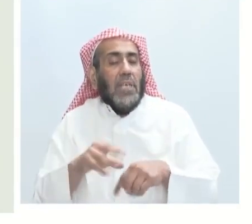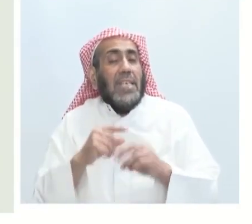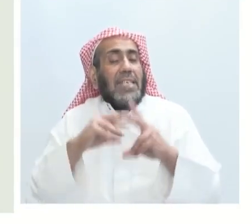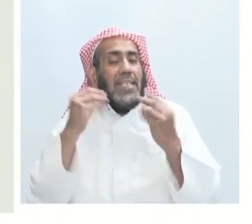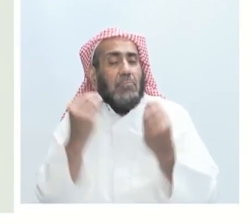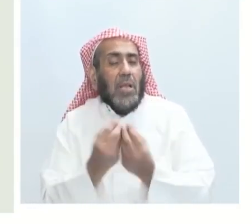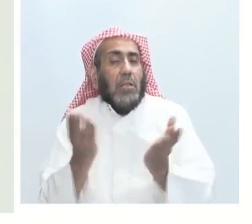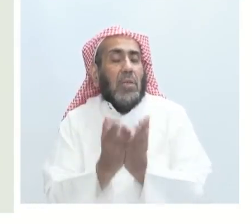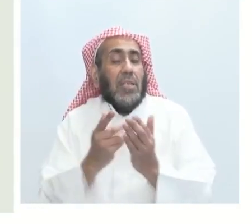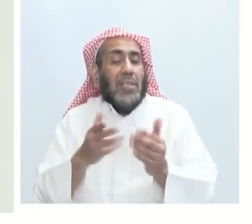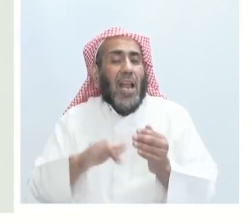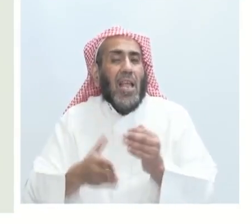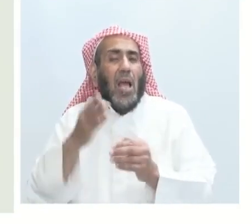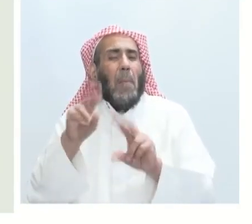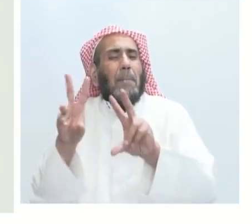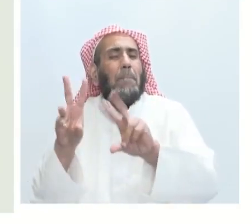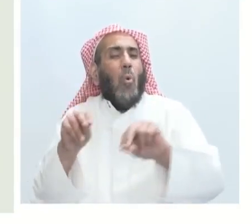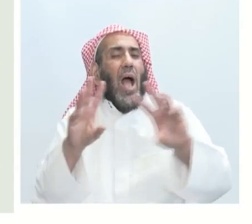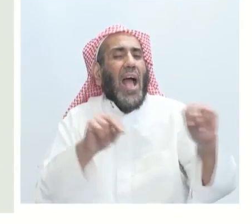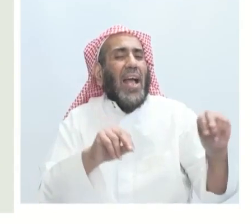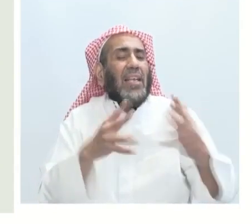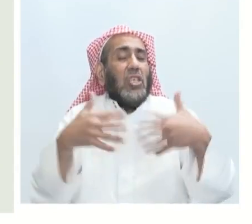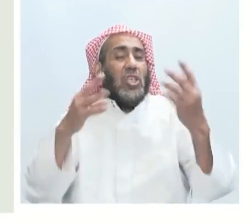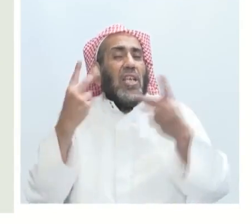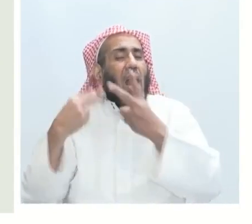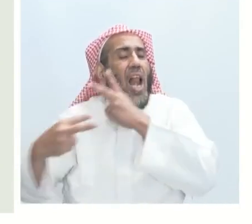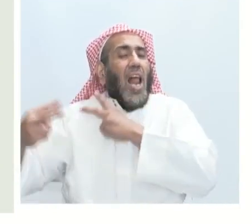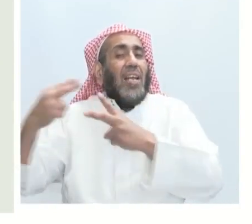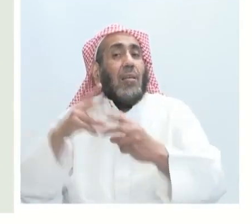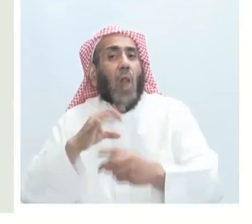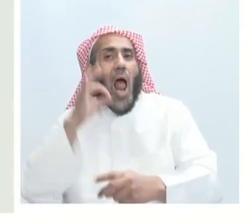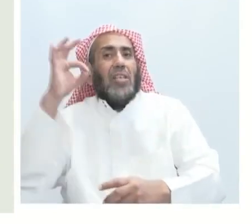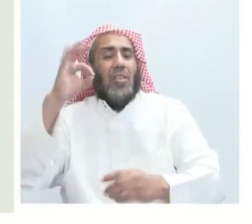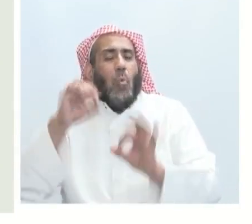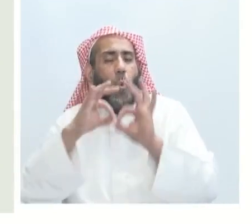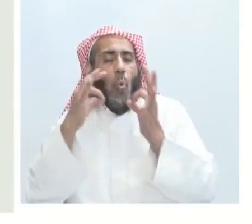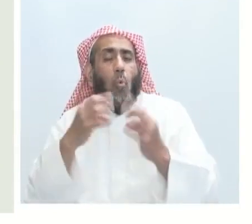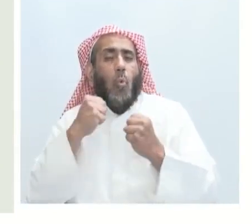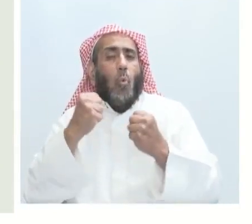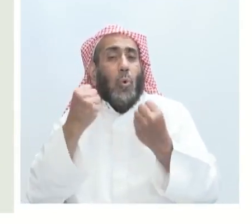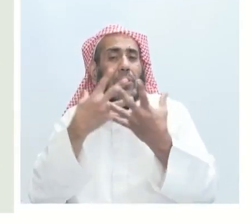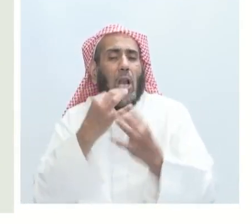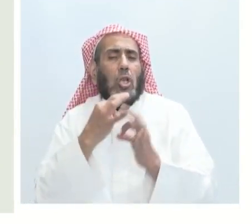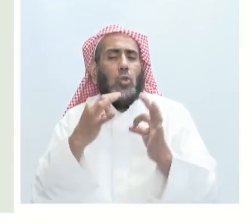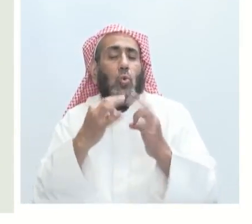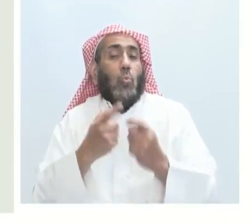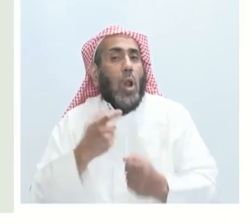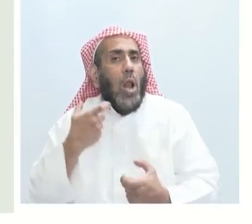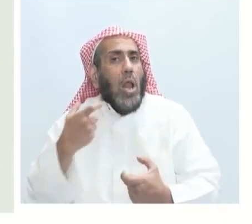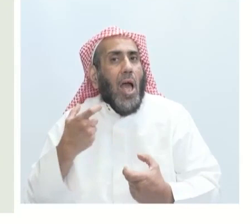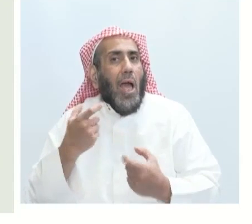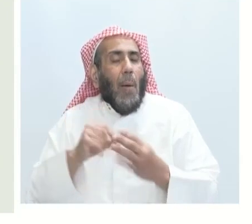مدرسه الاحياء محاكاه الشعر العربي القديم في عصره الذهبي واوجه اكتماله قوه الاسلوب والعنايه